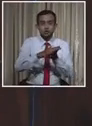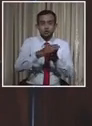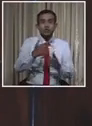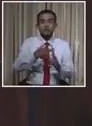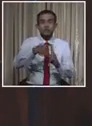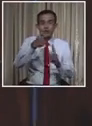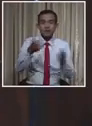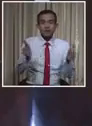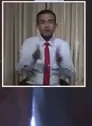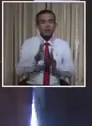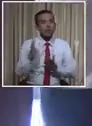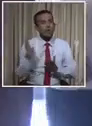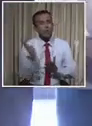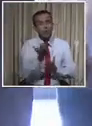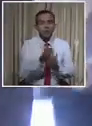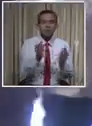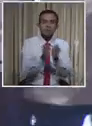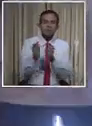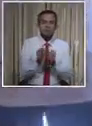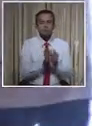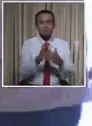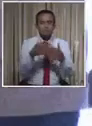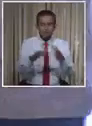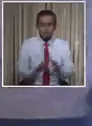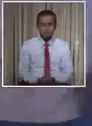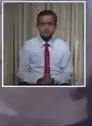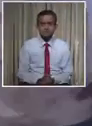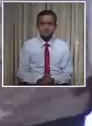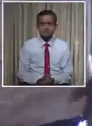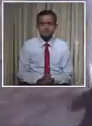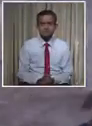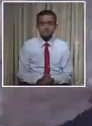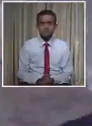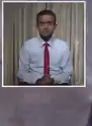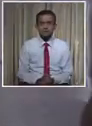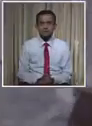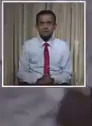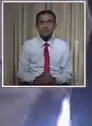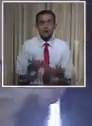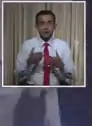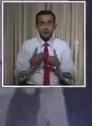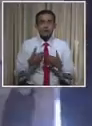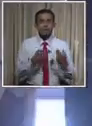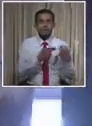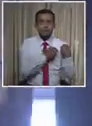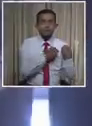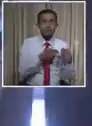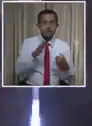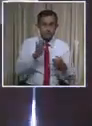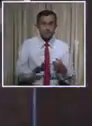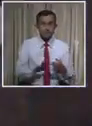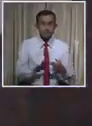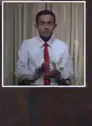ඇතුළු සියලු කාර්යභාරයන් සිද්ධ වෙන්නේ. ඒ නිසාම අපේ වගකීමක් තියෙනවා